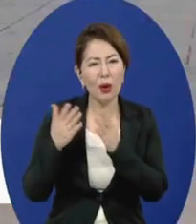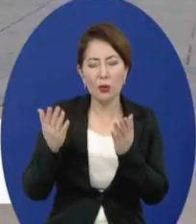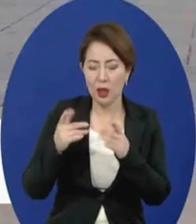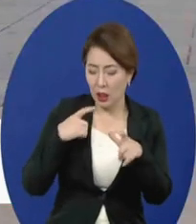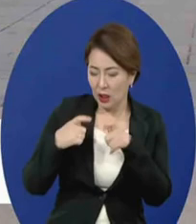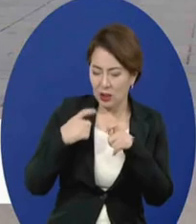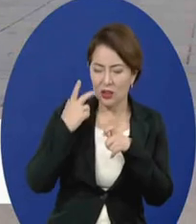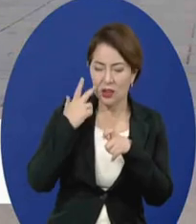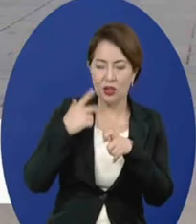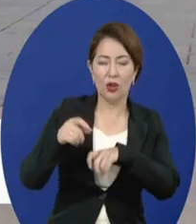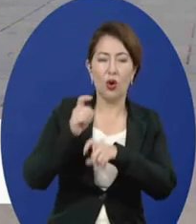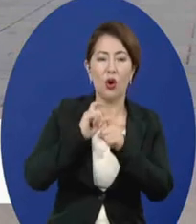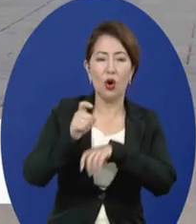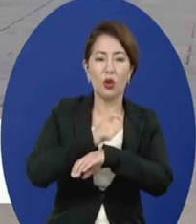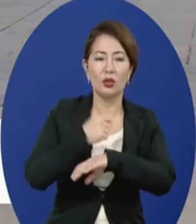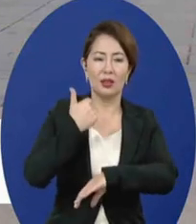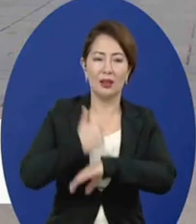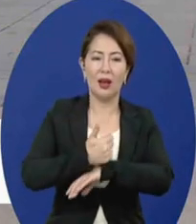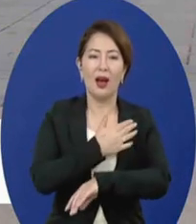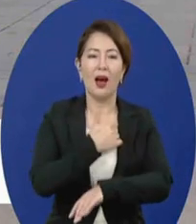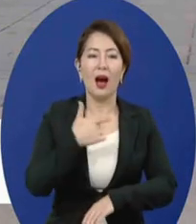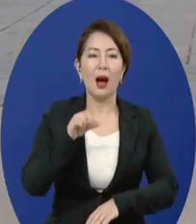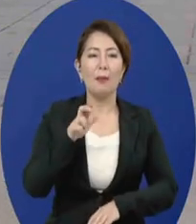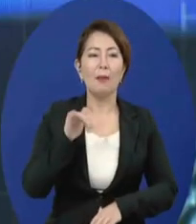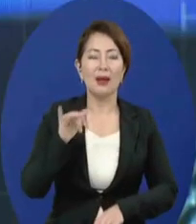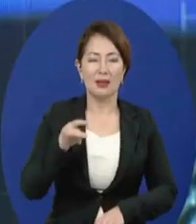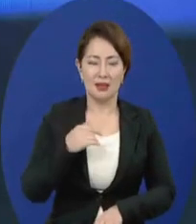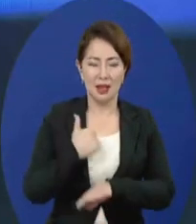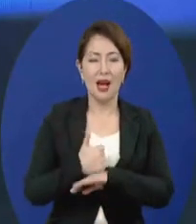байнгын хорооны дарга Ганбаатар ахалж байгаа юм байна.